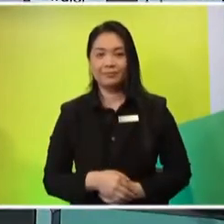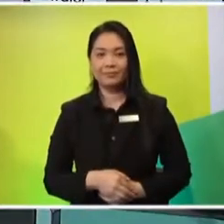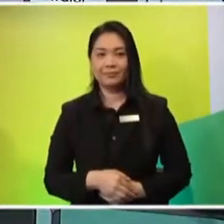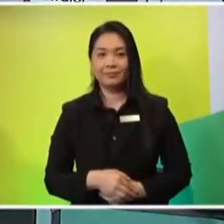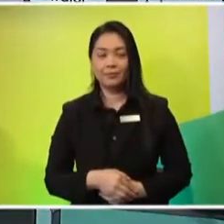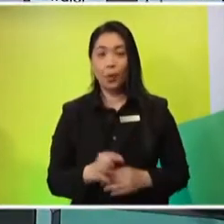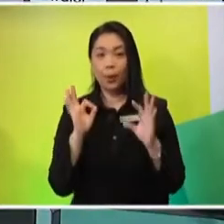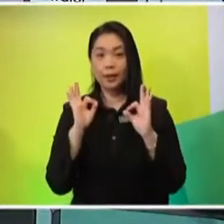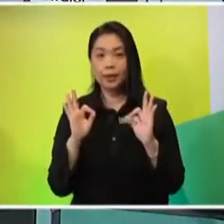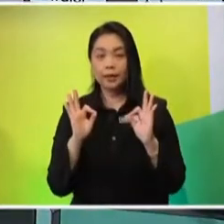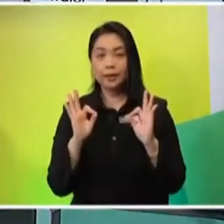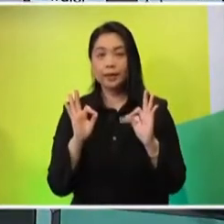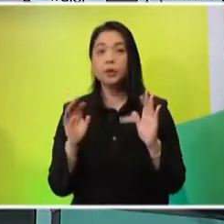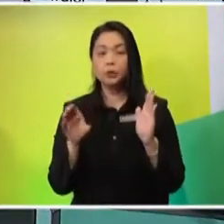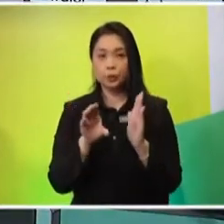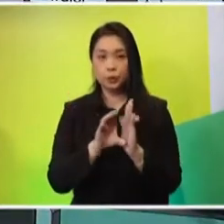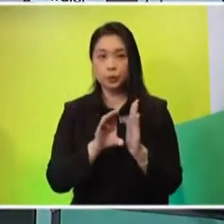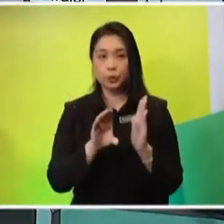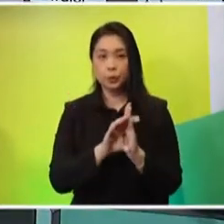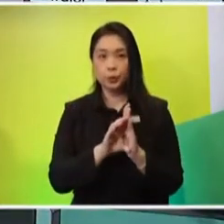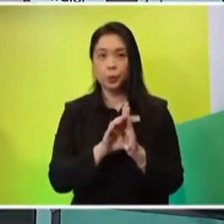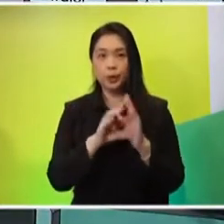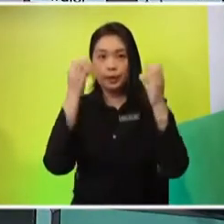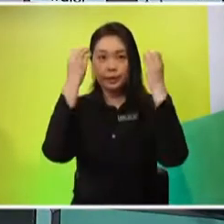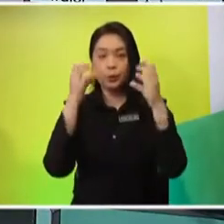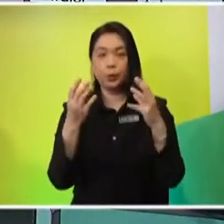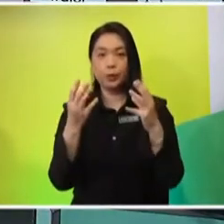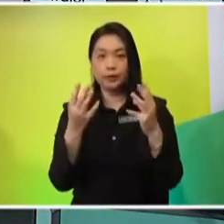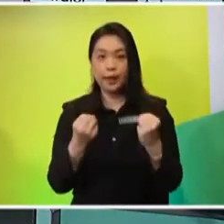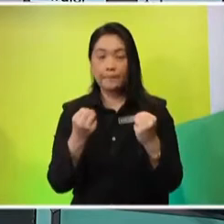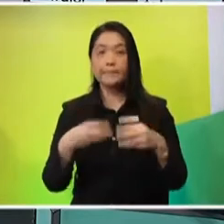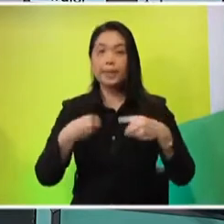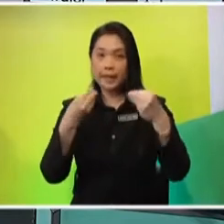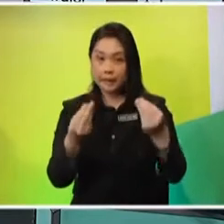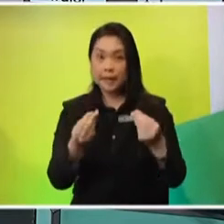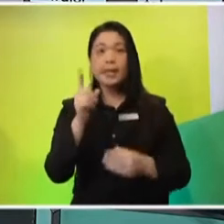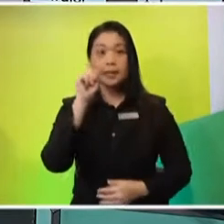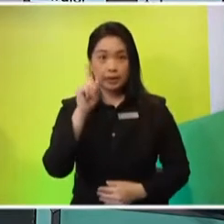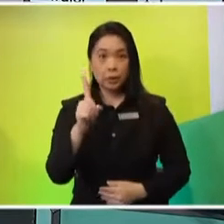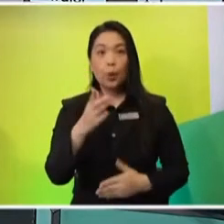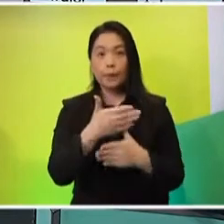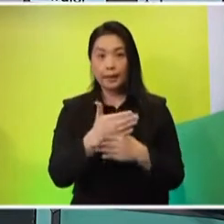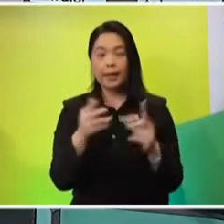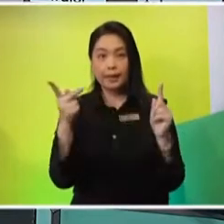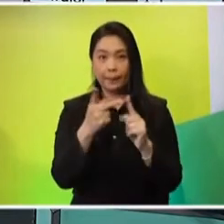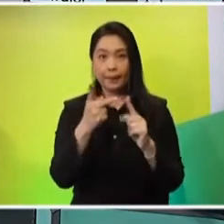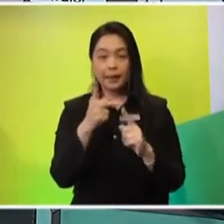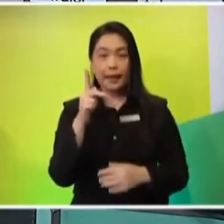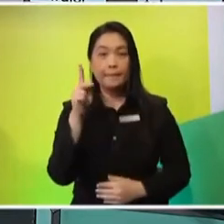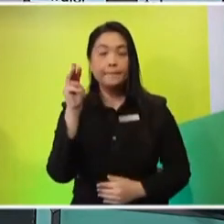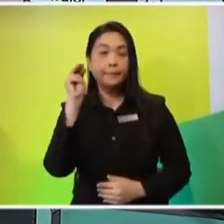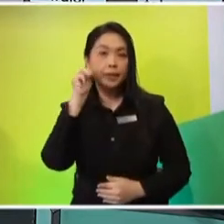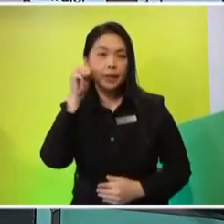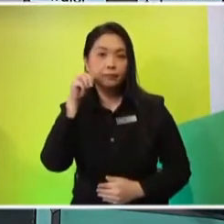Ha, okey, contohlah cikgu nak bagi satu bahagian kepada Mira. Cikgu? Okey. Apa yang